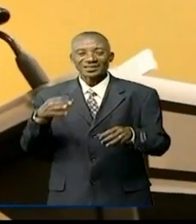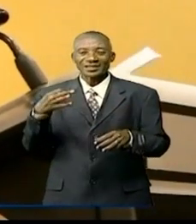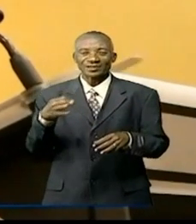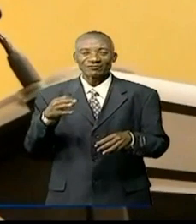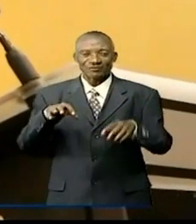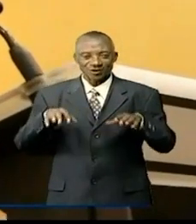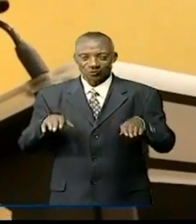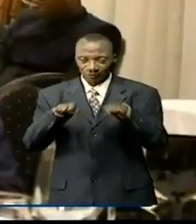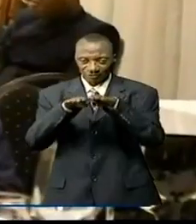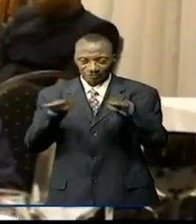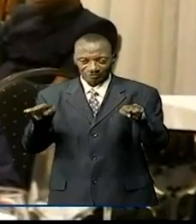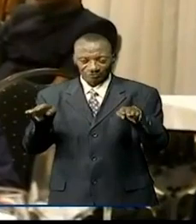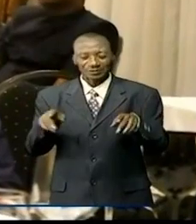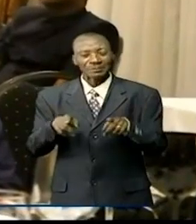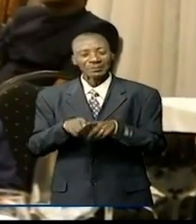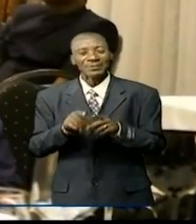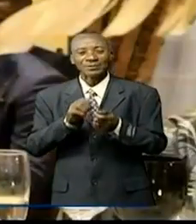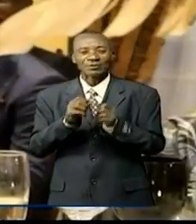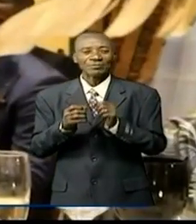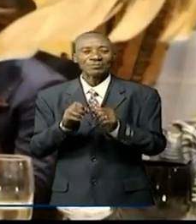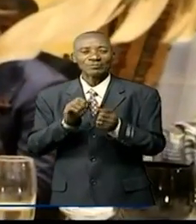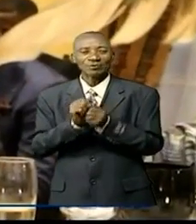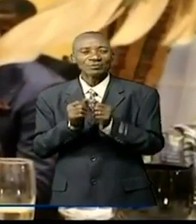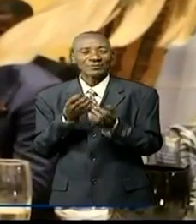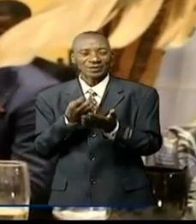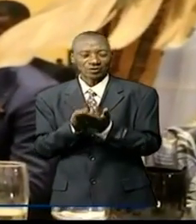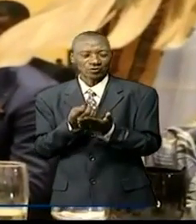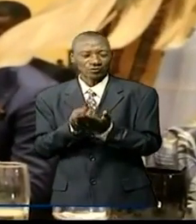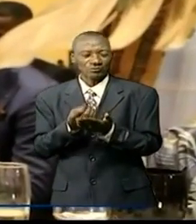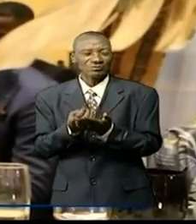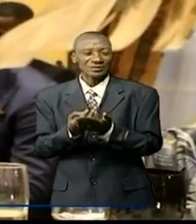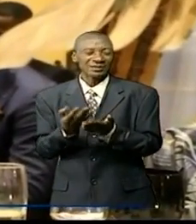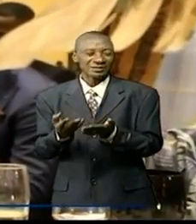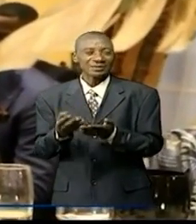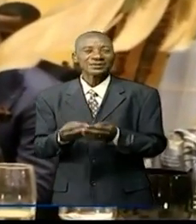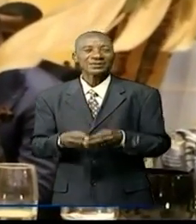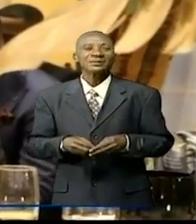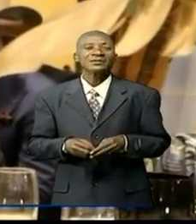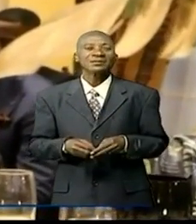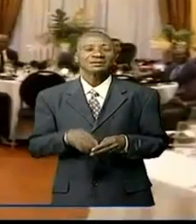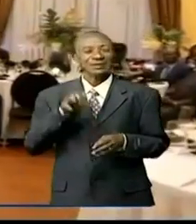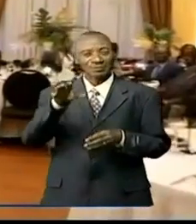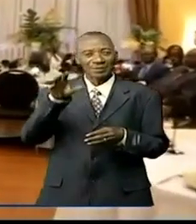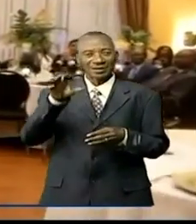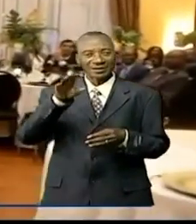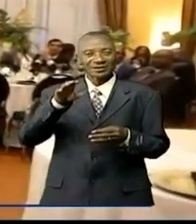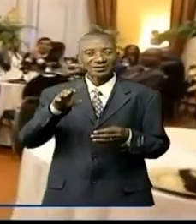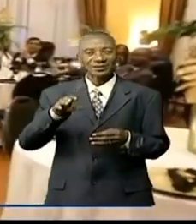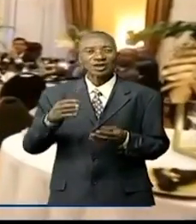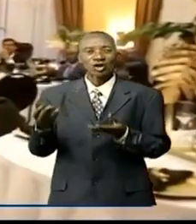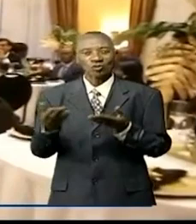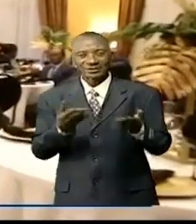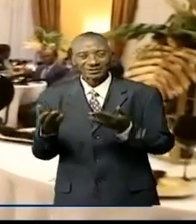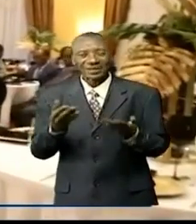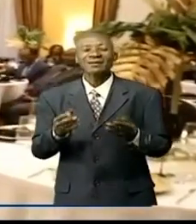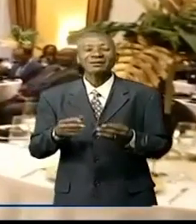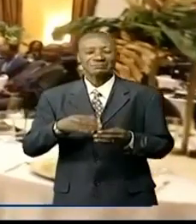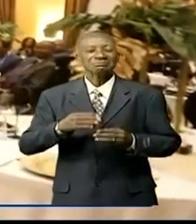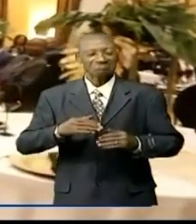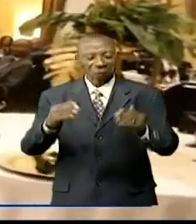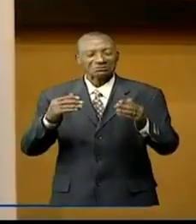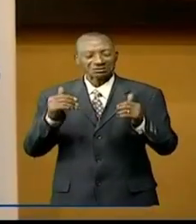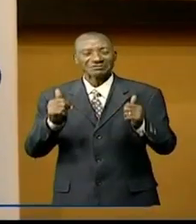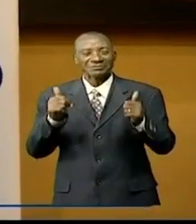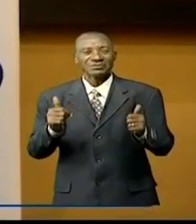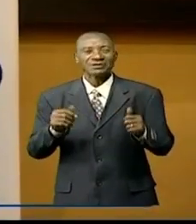crise économique due au Covid-19, a salué les efforts des banques commerciales pour la maîtrise des structures et des charges. L'Association congolaise